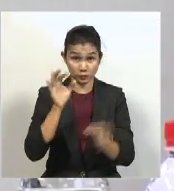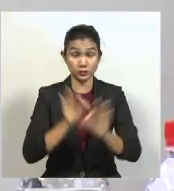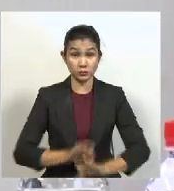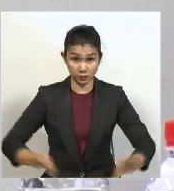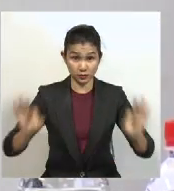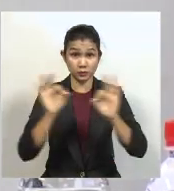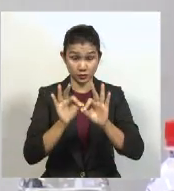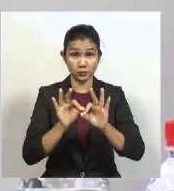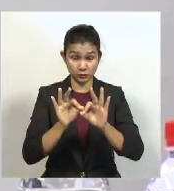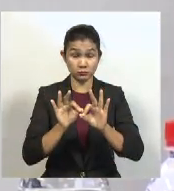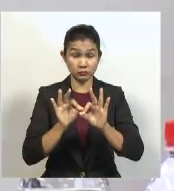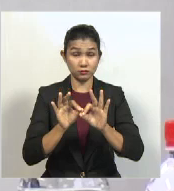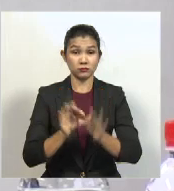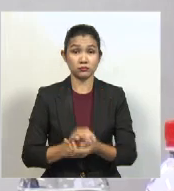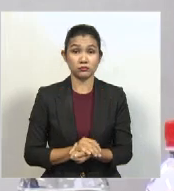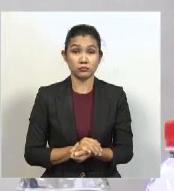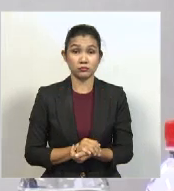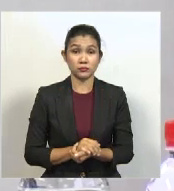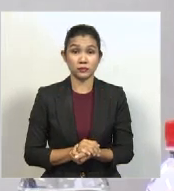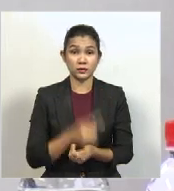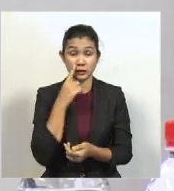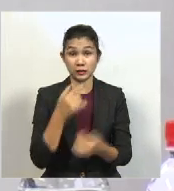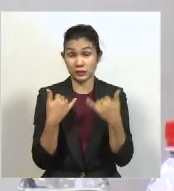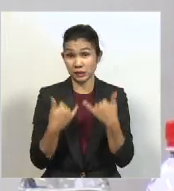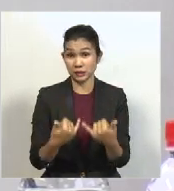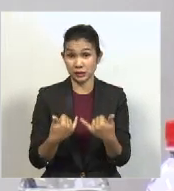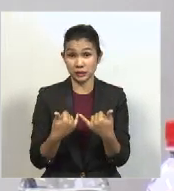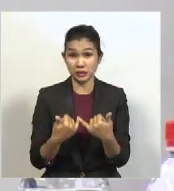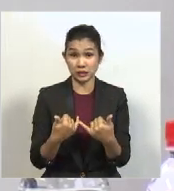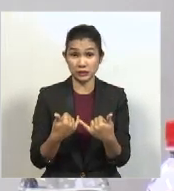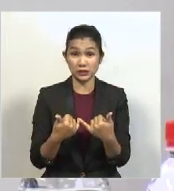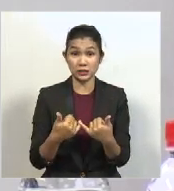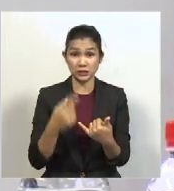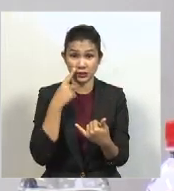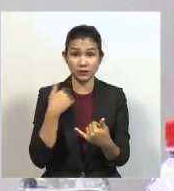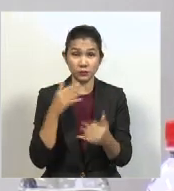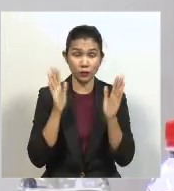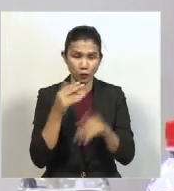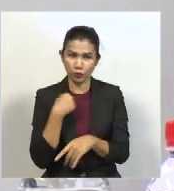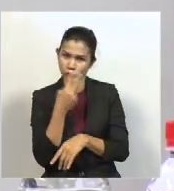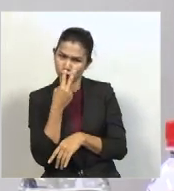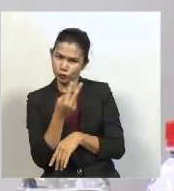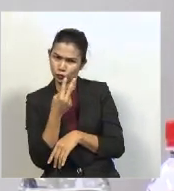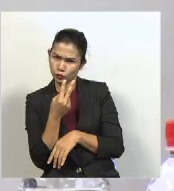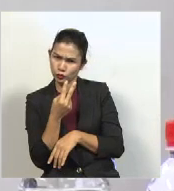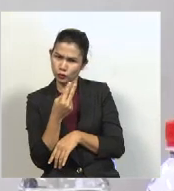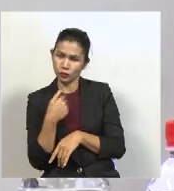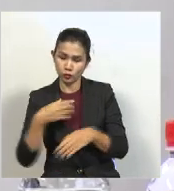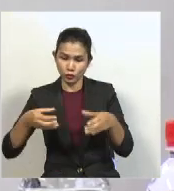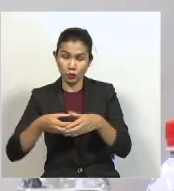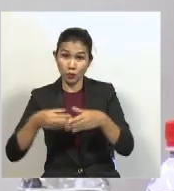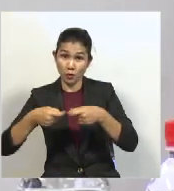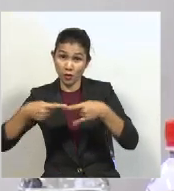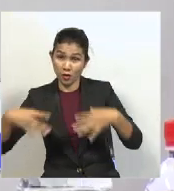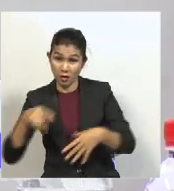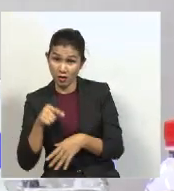คัญอย่างยิ่งยวดนะขณะนี้ทางพี่น้องประชาชนกำลังจ้องอยู่กันว่าเราในฐานะฝ่ายค้